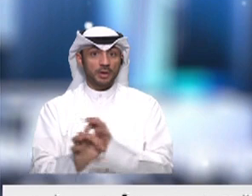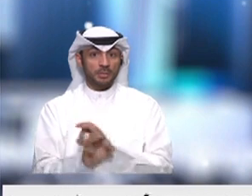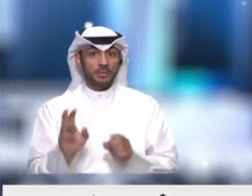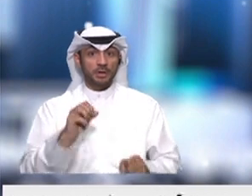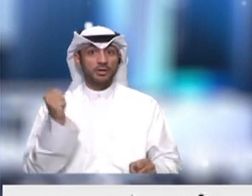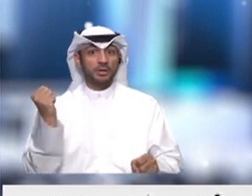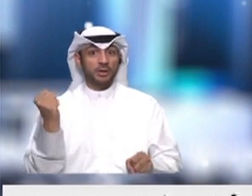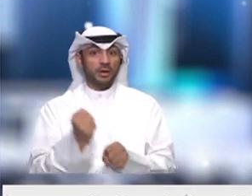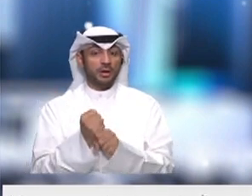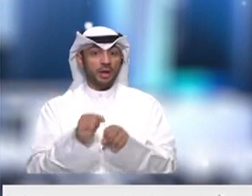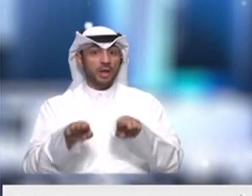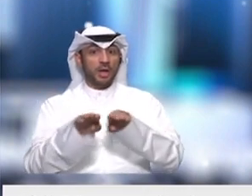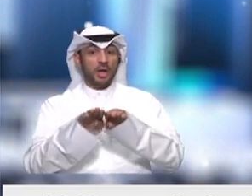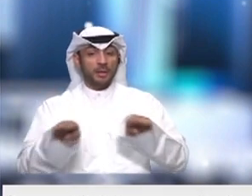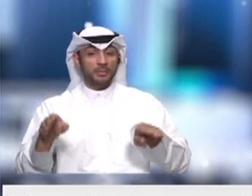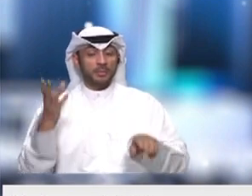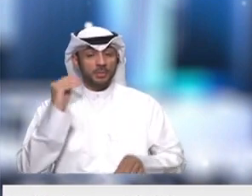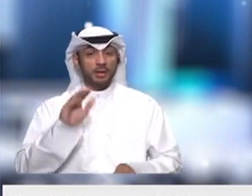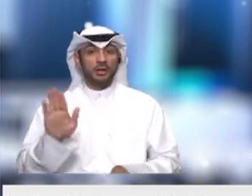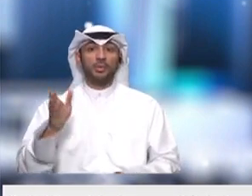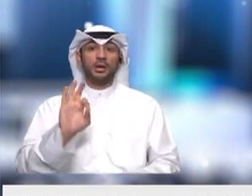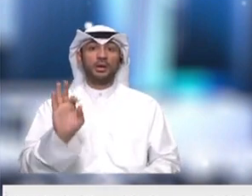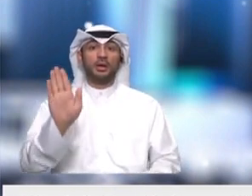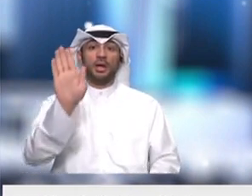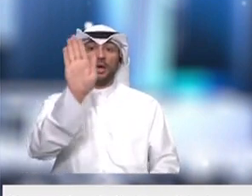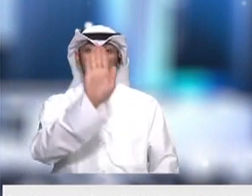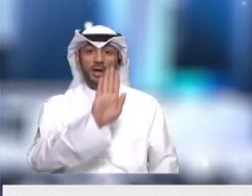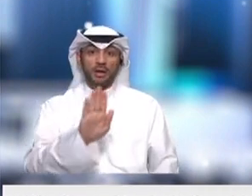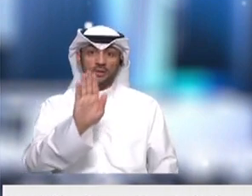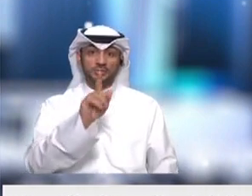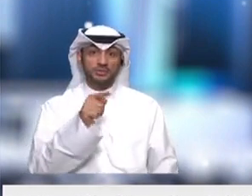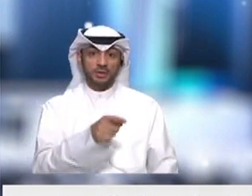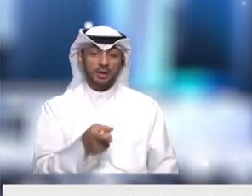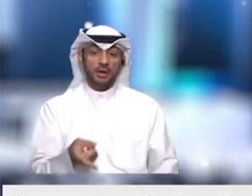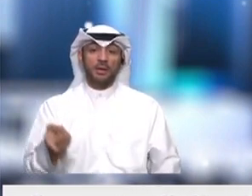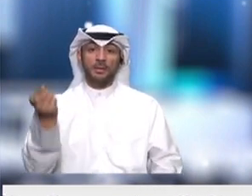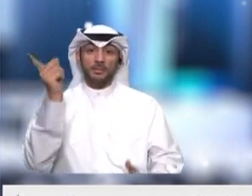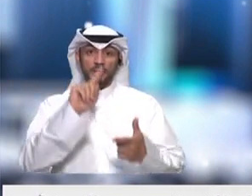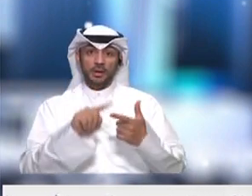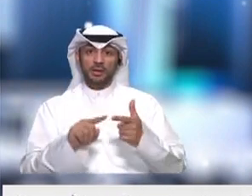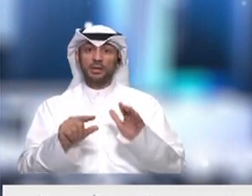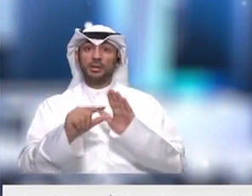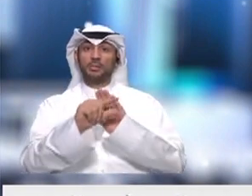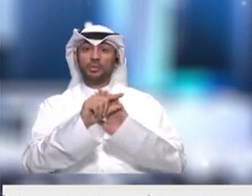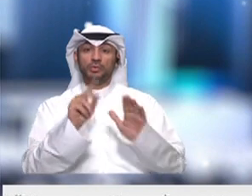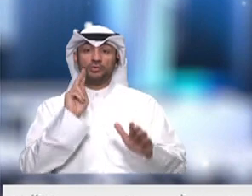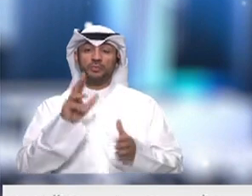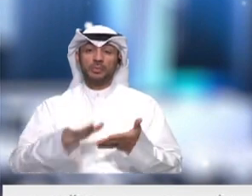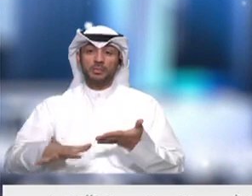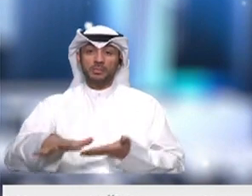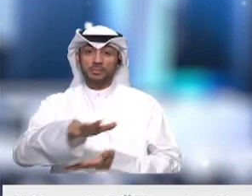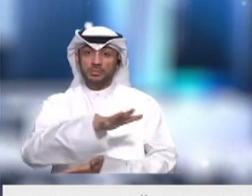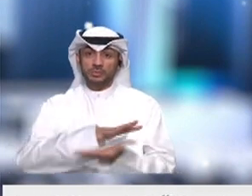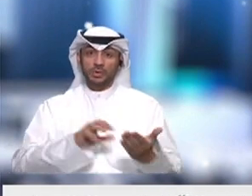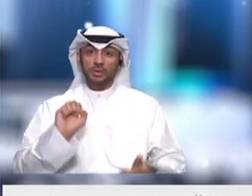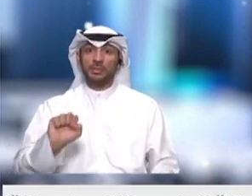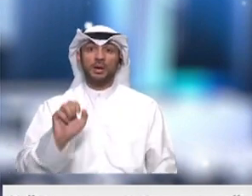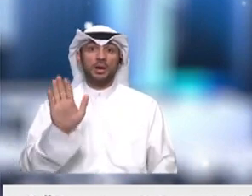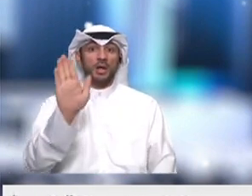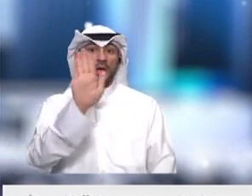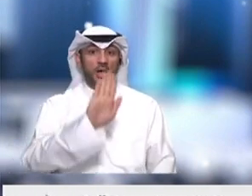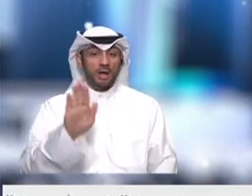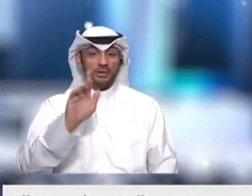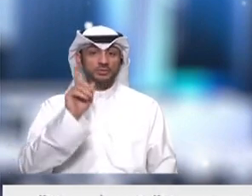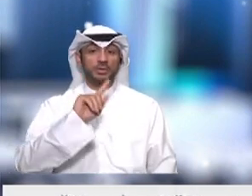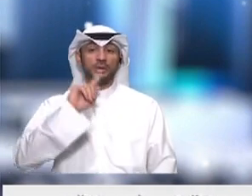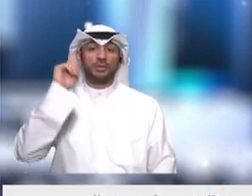الأمن والاستقرار في منطقة الشرق الأوسط، بالإضافة إلى مناقشة التطورات الإقليمية والدولية التي